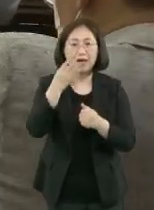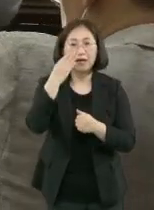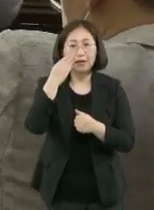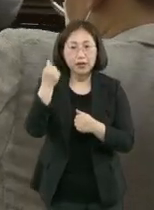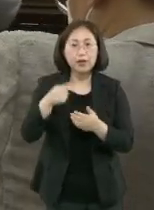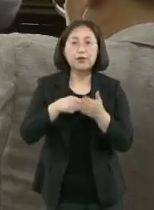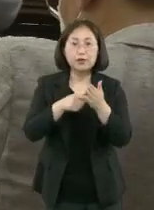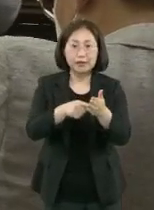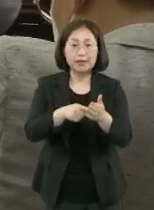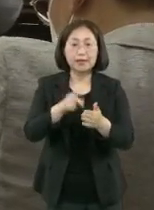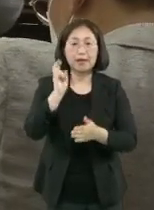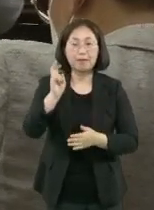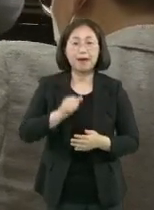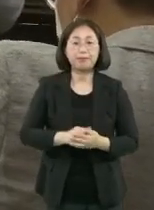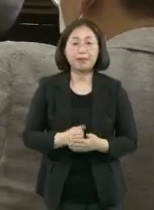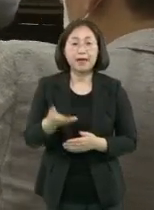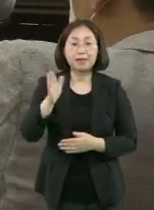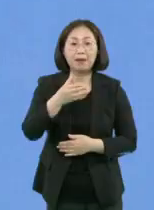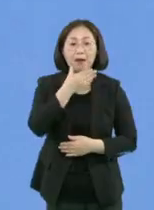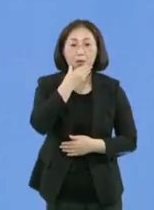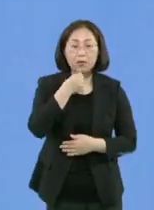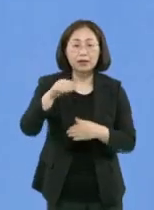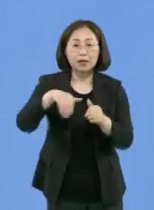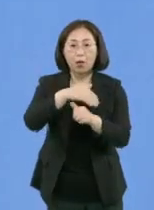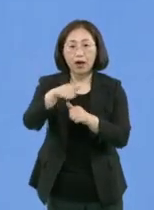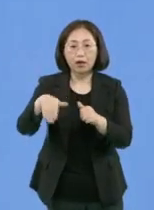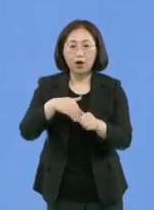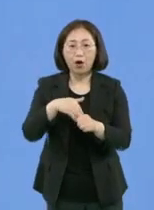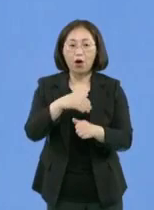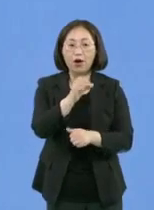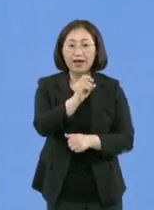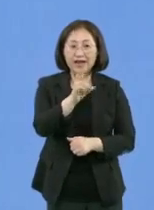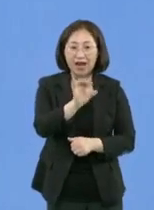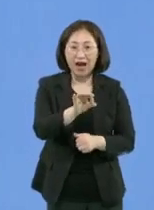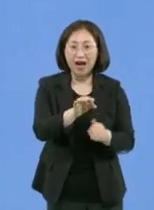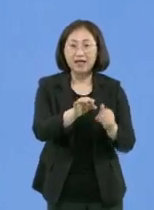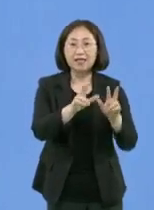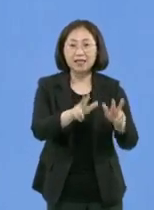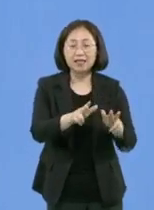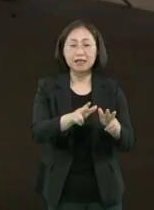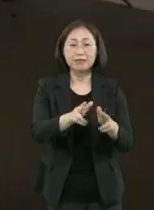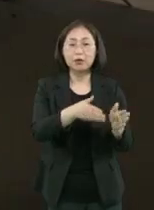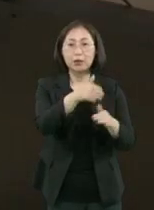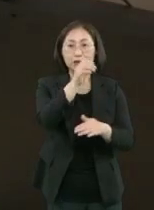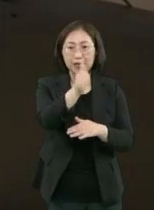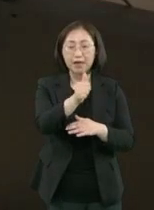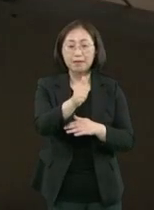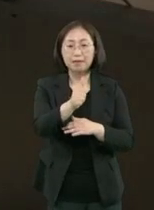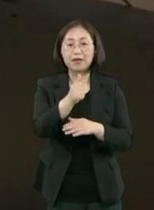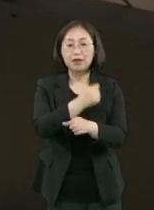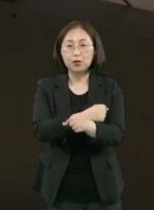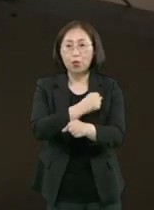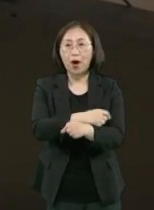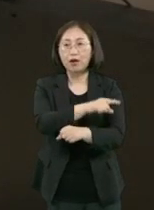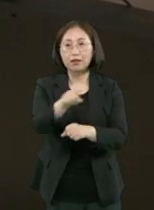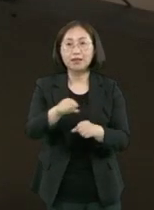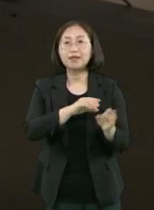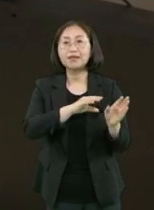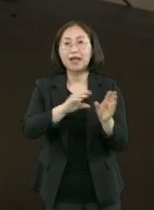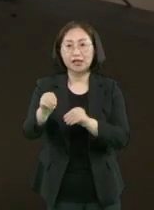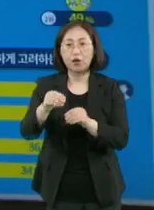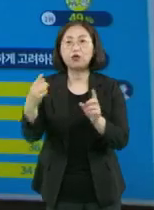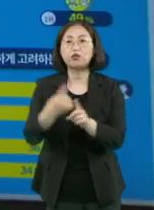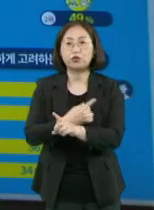전망됩니다. 하지만 복지와 환경 등 양승조 현 지사가 공을 들여온 사업 상당수는 대거 중단 또는